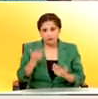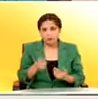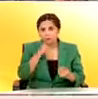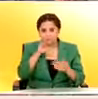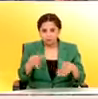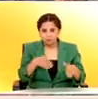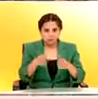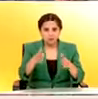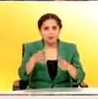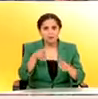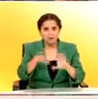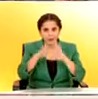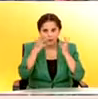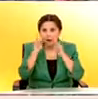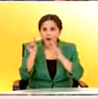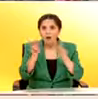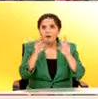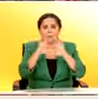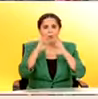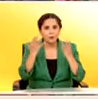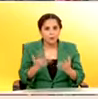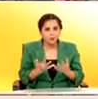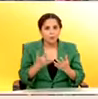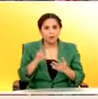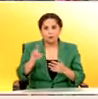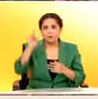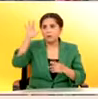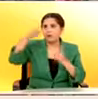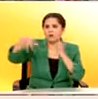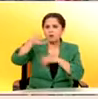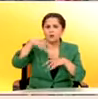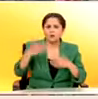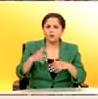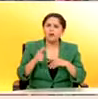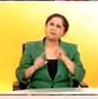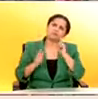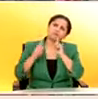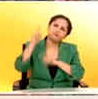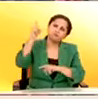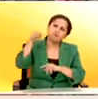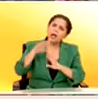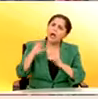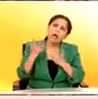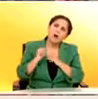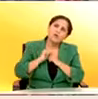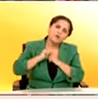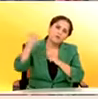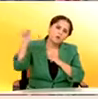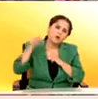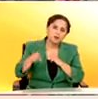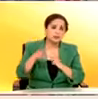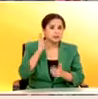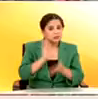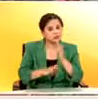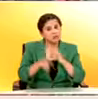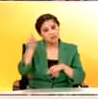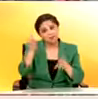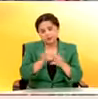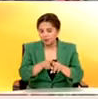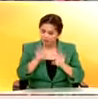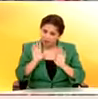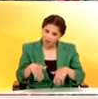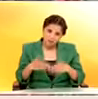से आगे बढ़कर दुनिया के देश अंतरिक्ष की अनंत ऊंचाई को नाप रहे हैं। चुनौती वहां भी वही